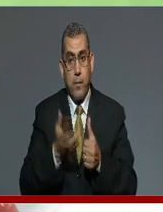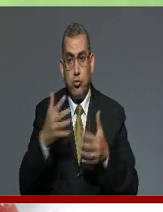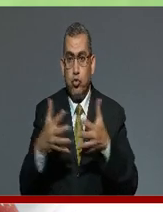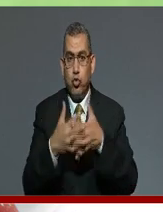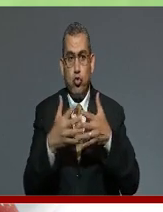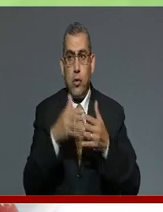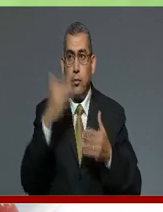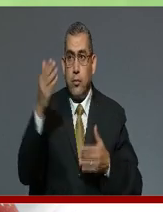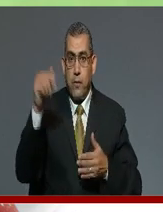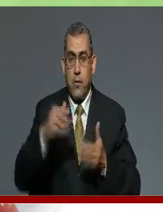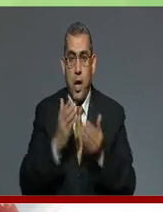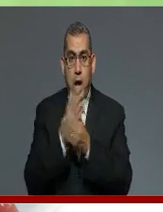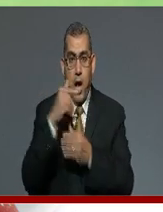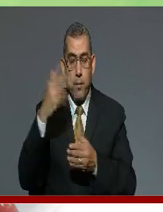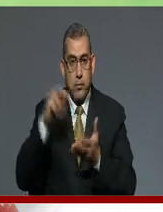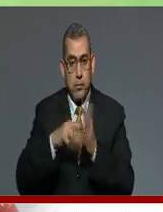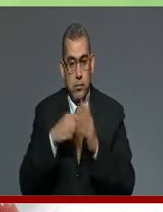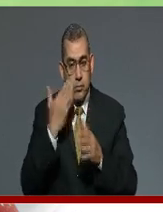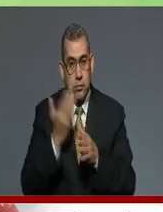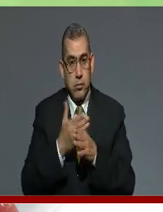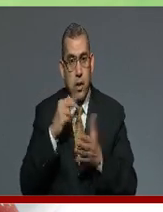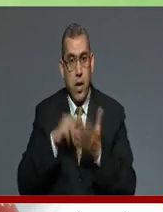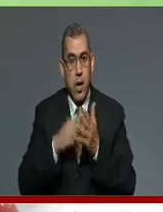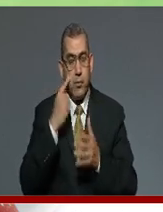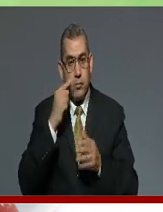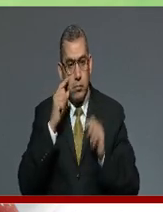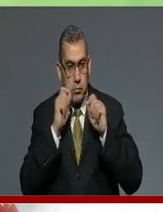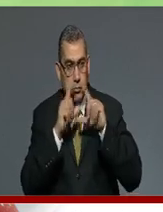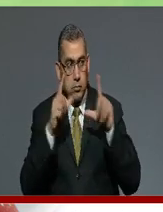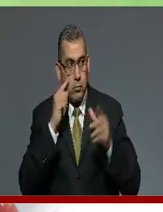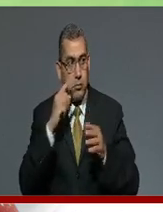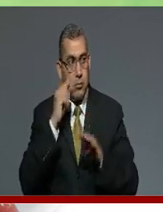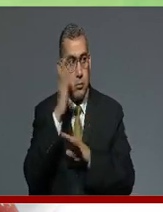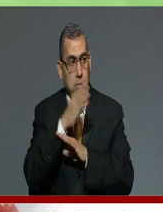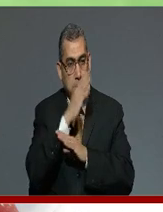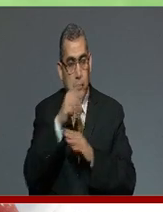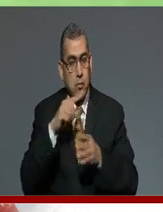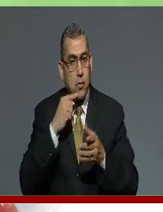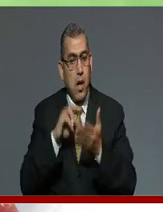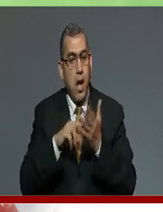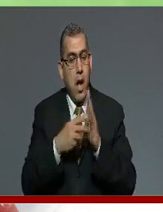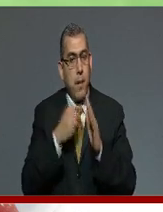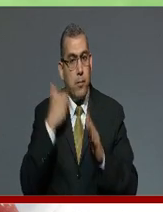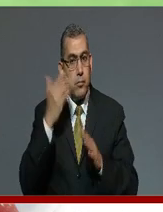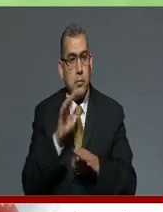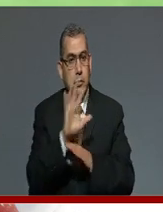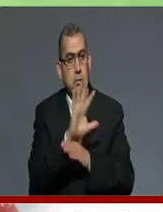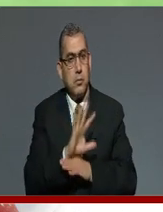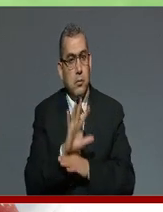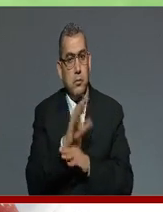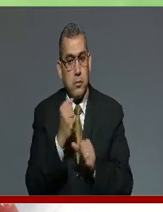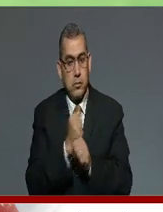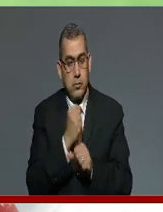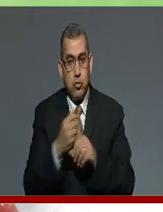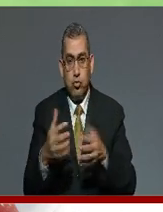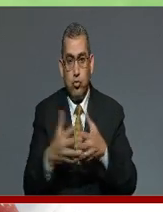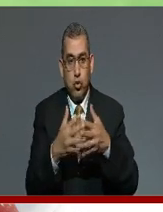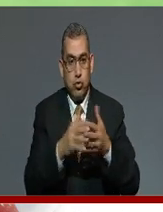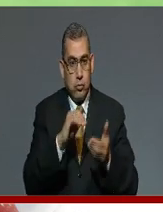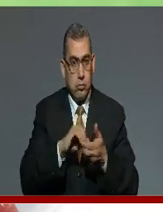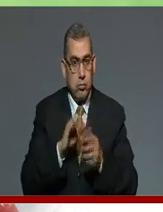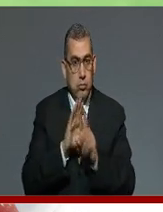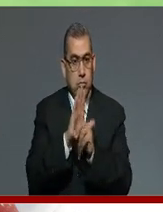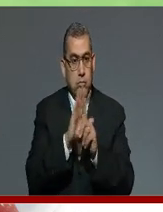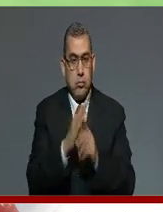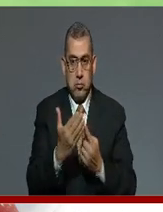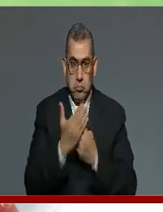الخارجين هو اولويه بالنسبه لنا وبينما نطور هذه الاجنده فنحن نشجع الشركاء على ان يدعموا